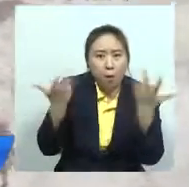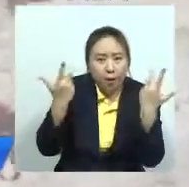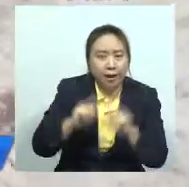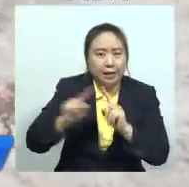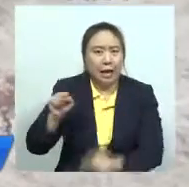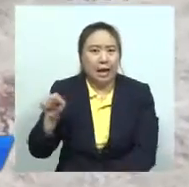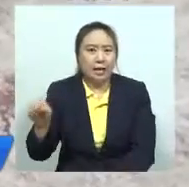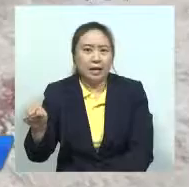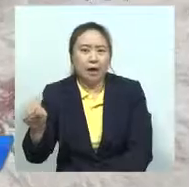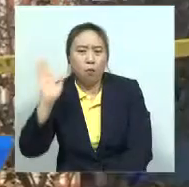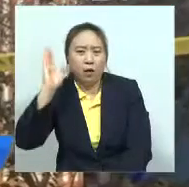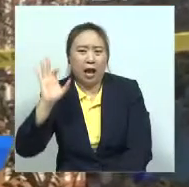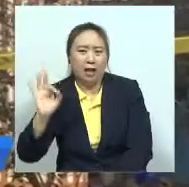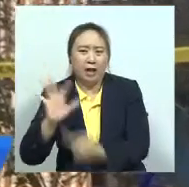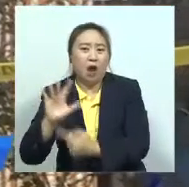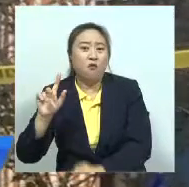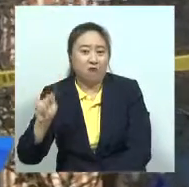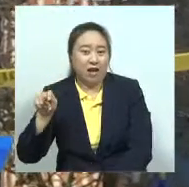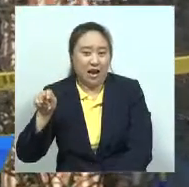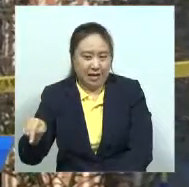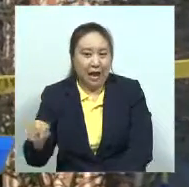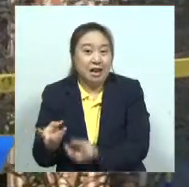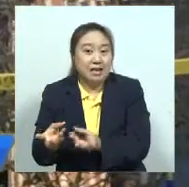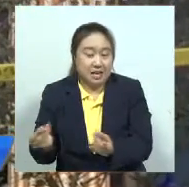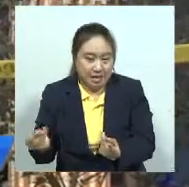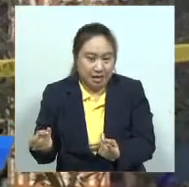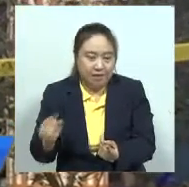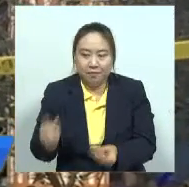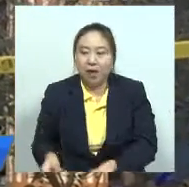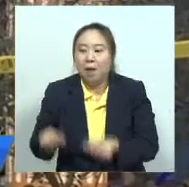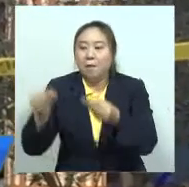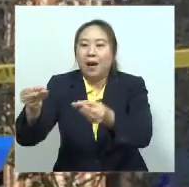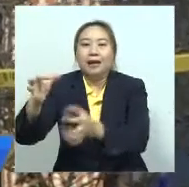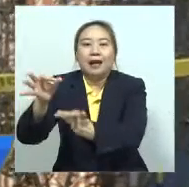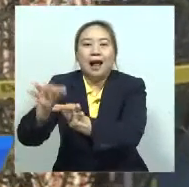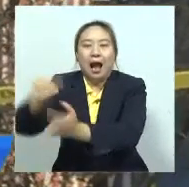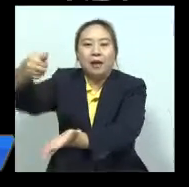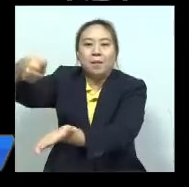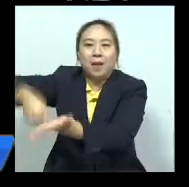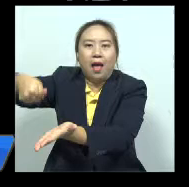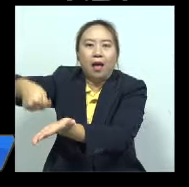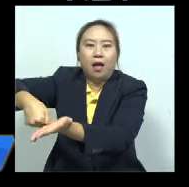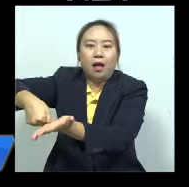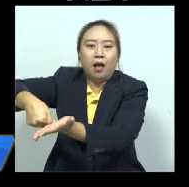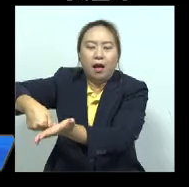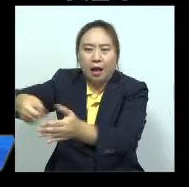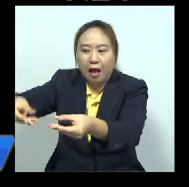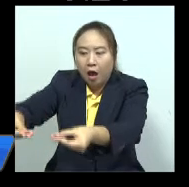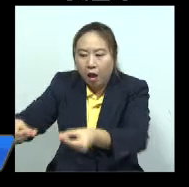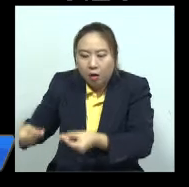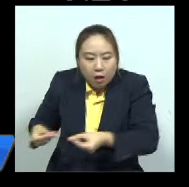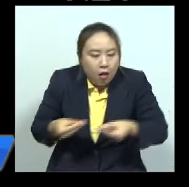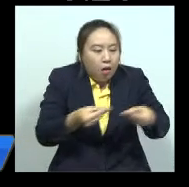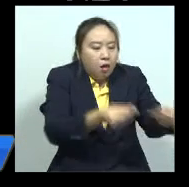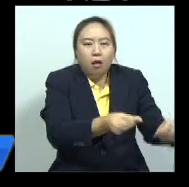านายสุริฟัตหรือว่าบังฟัตเนี่ยล่ะค่ะนำที่ดินไปจำนองไว้กับทางธนาคารไม่สามารถนำหลักฐานที่ดินกลับมา